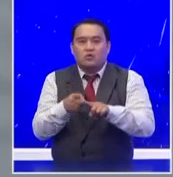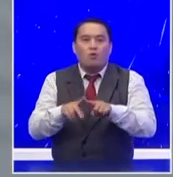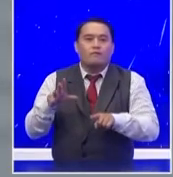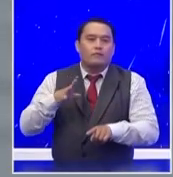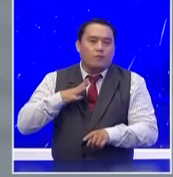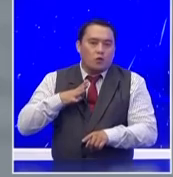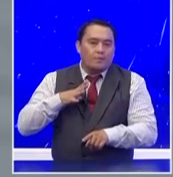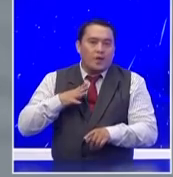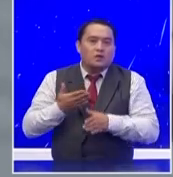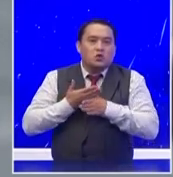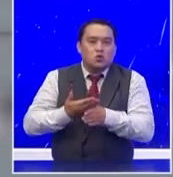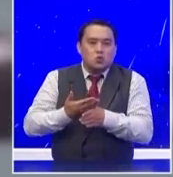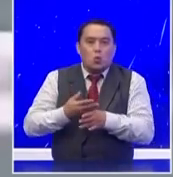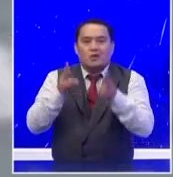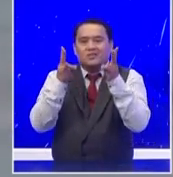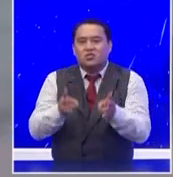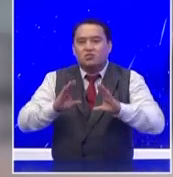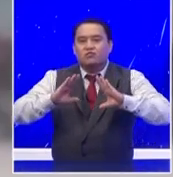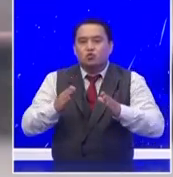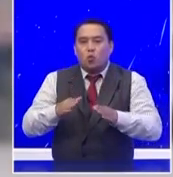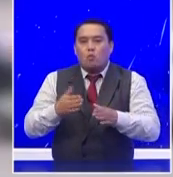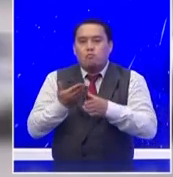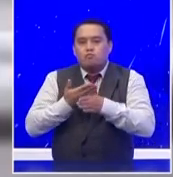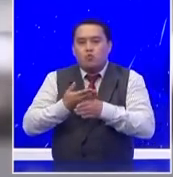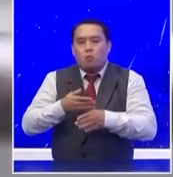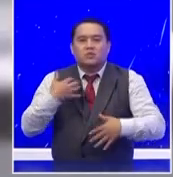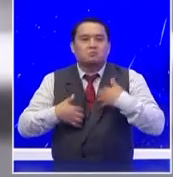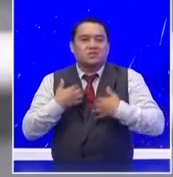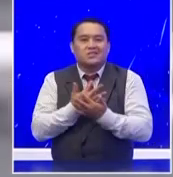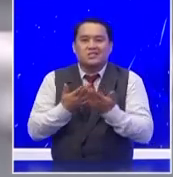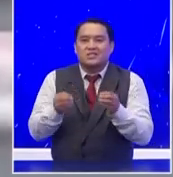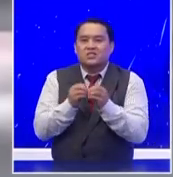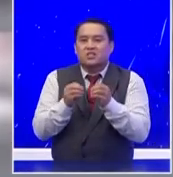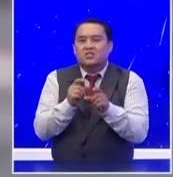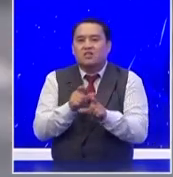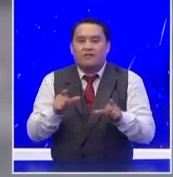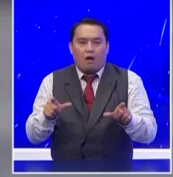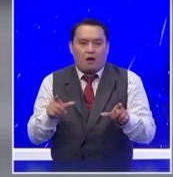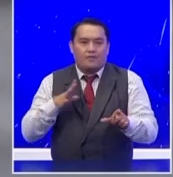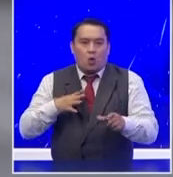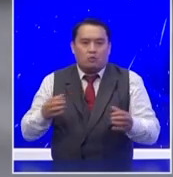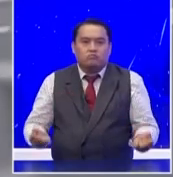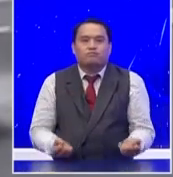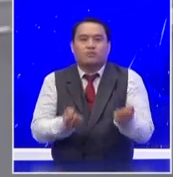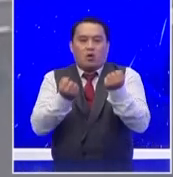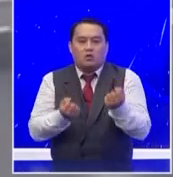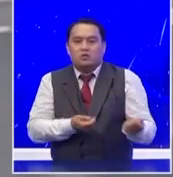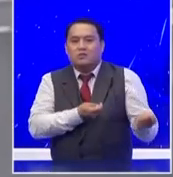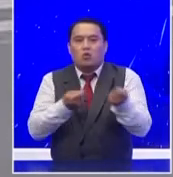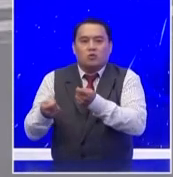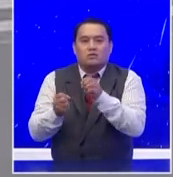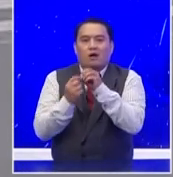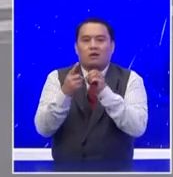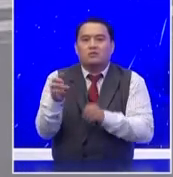на светофоре. На записи видно, как на помощь пострадавшей поспешили несколько десятков курьеров. Они подняли машину и перенесли